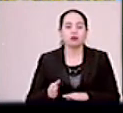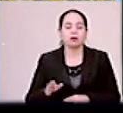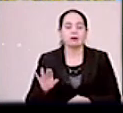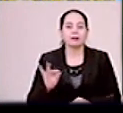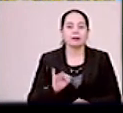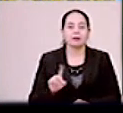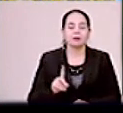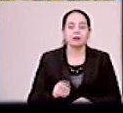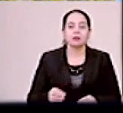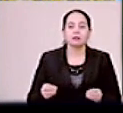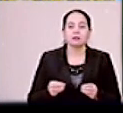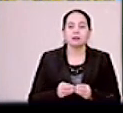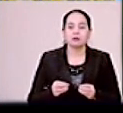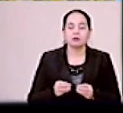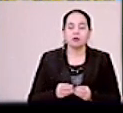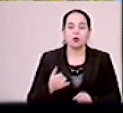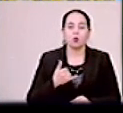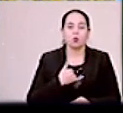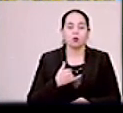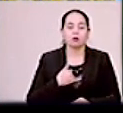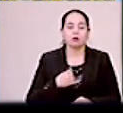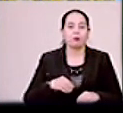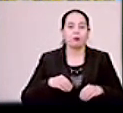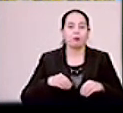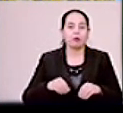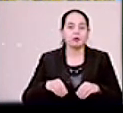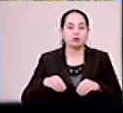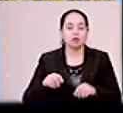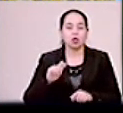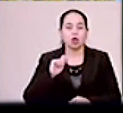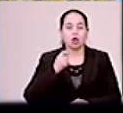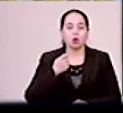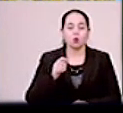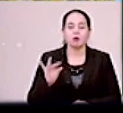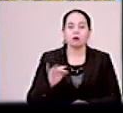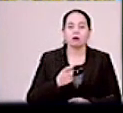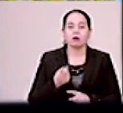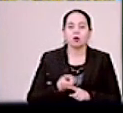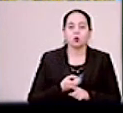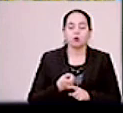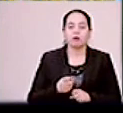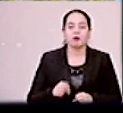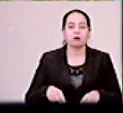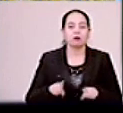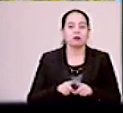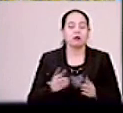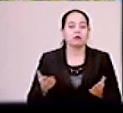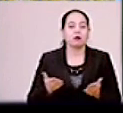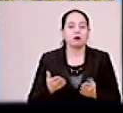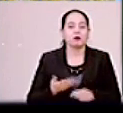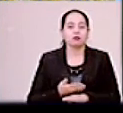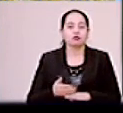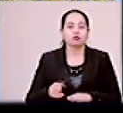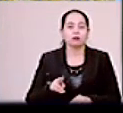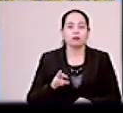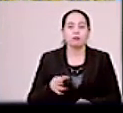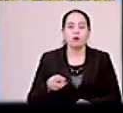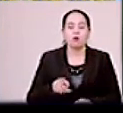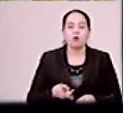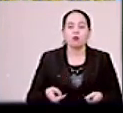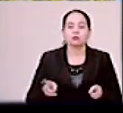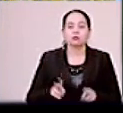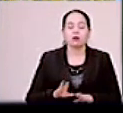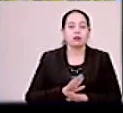из 10 у нас посеян лук и картофель. Так какая же часть поля